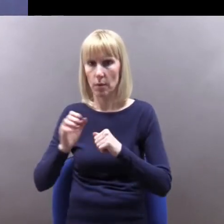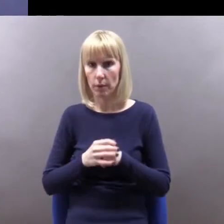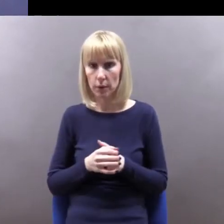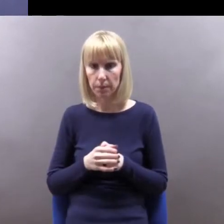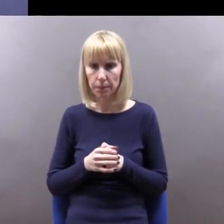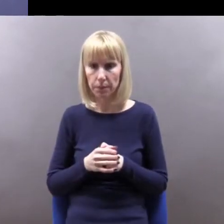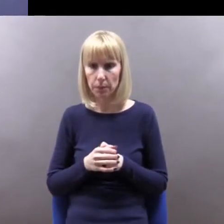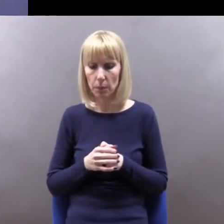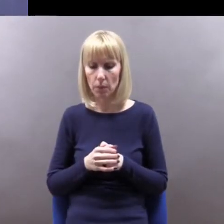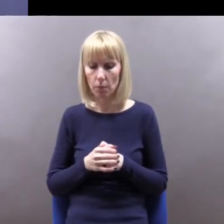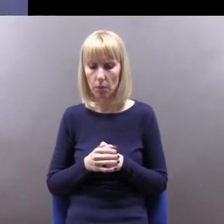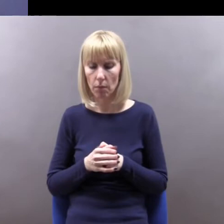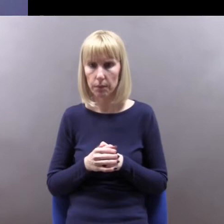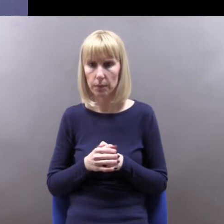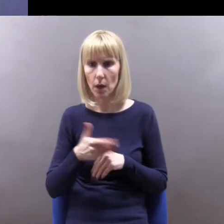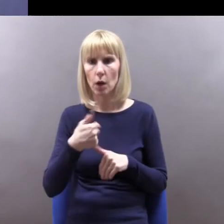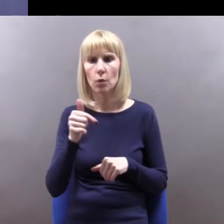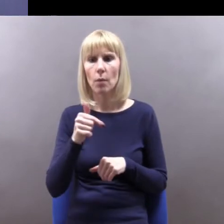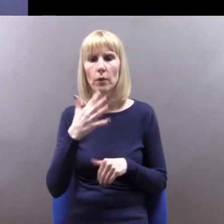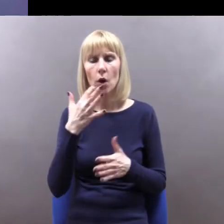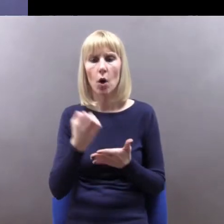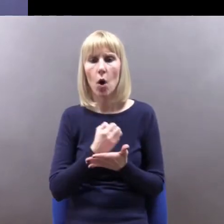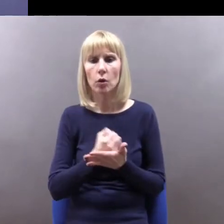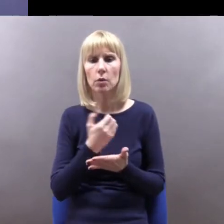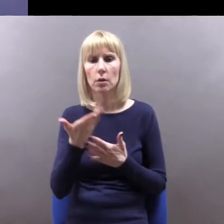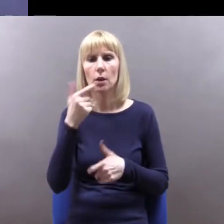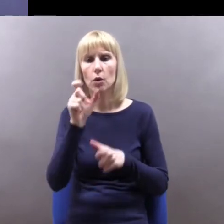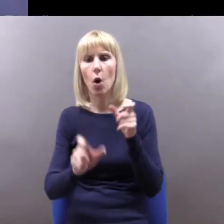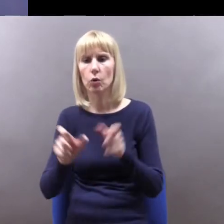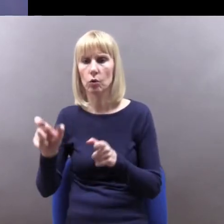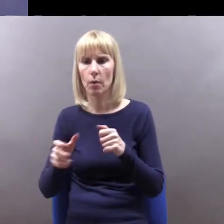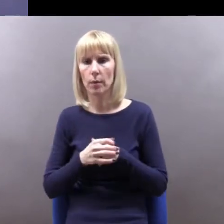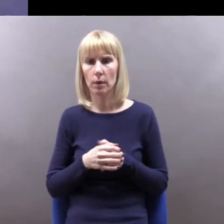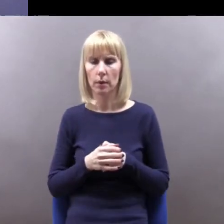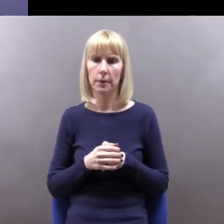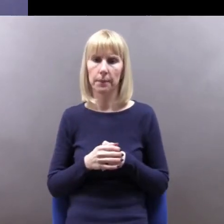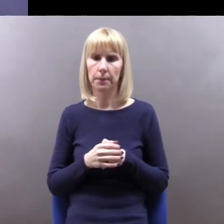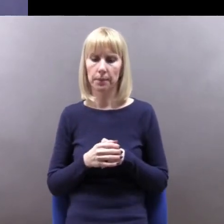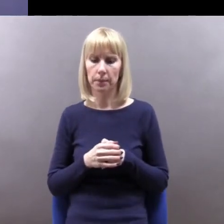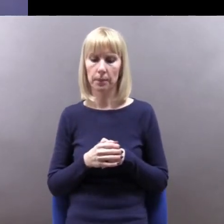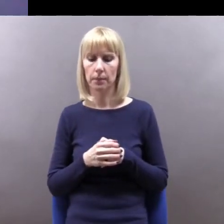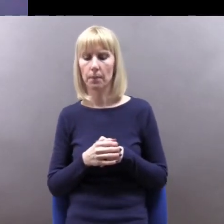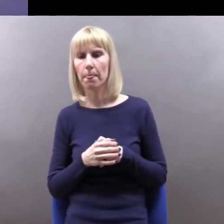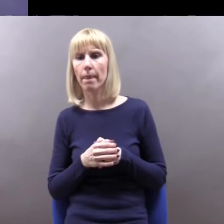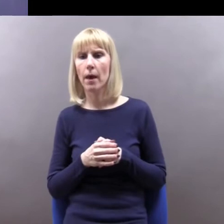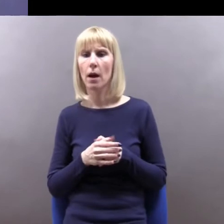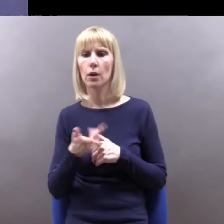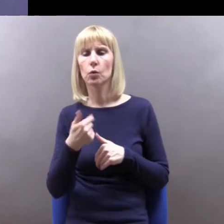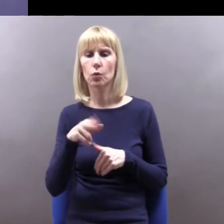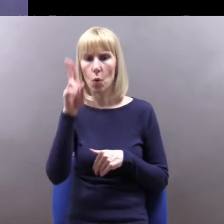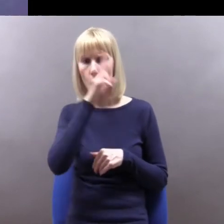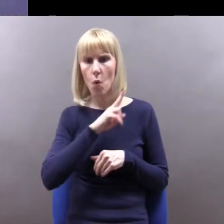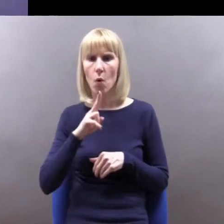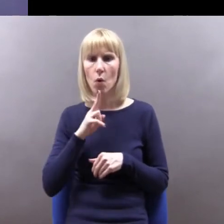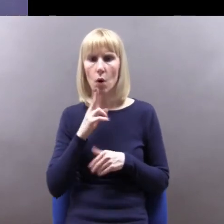właśnie z takiej windy też powinny korzystać osoby właśnie z matki z wózkami, to czy matki, czy ojcowie, tak? No ale